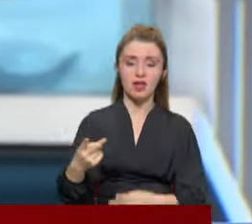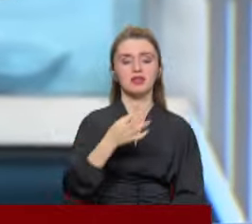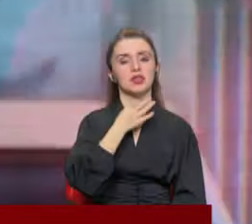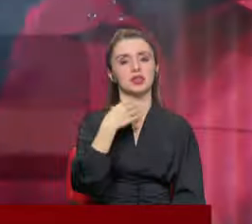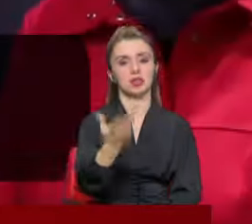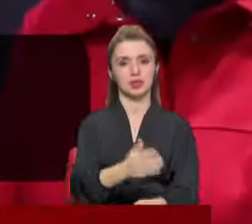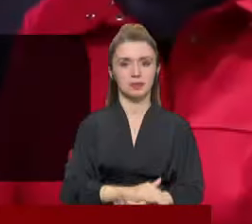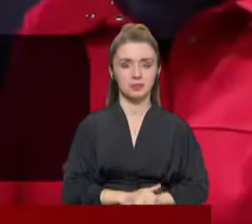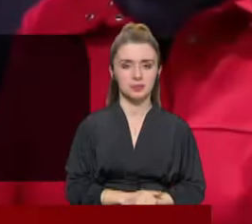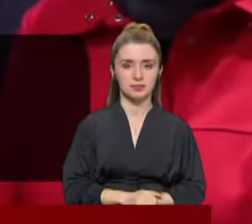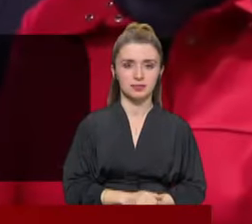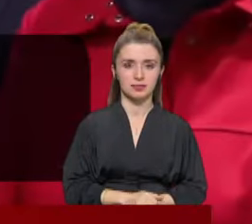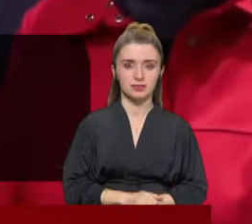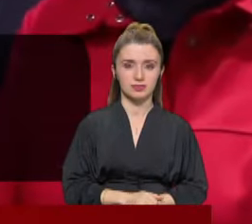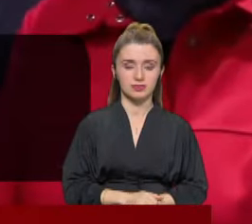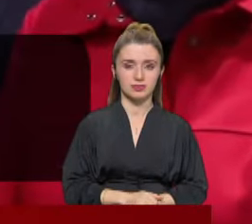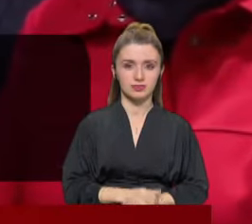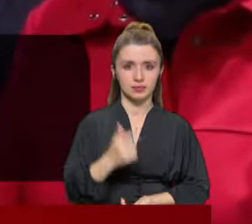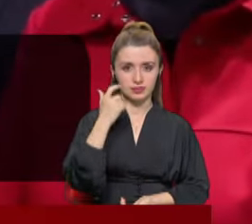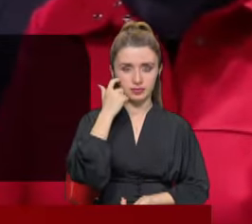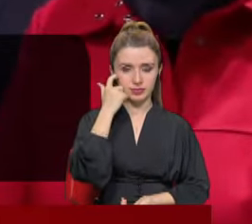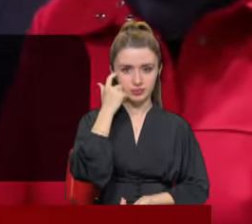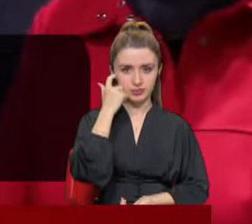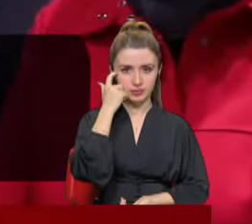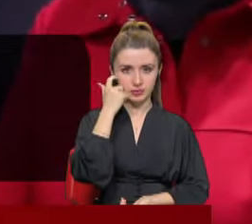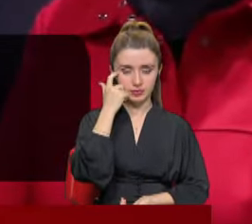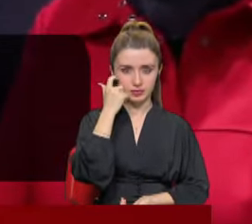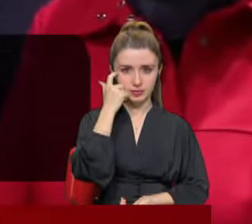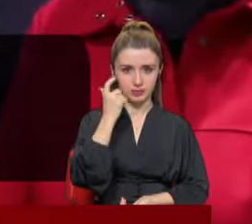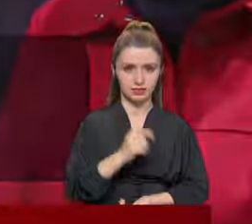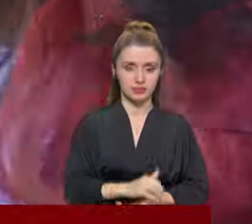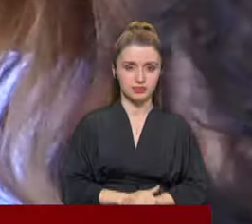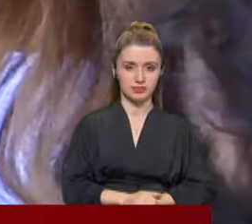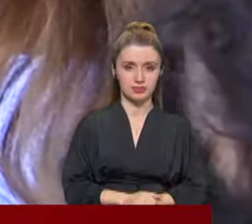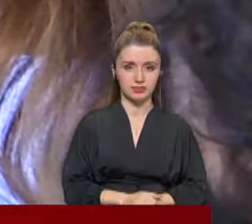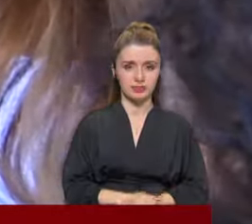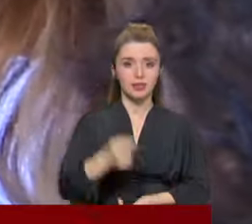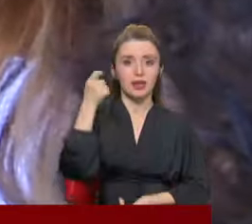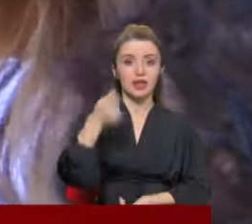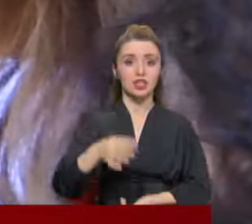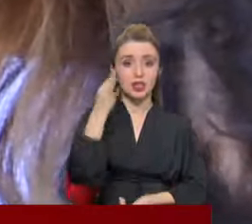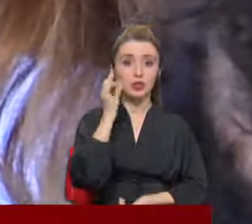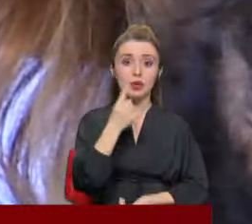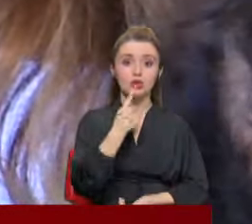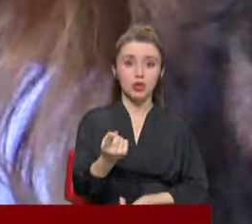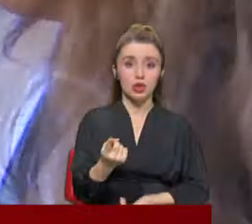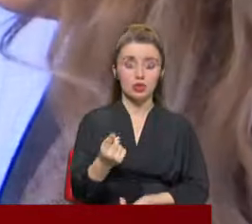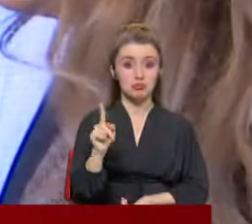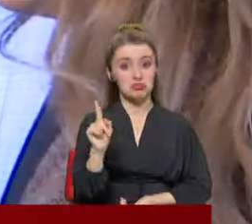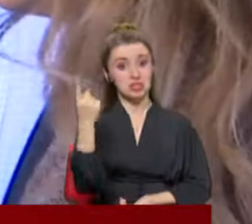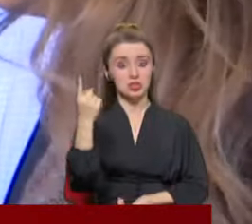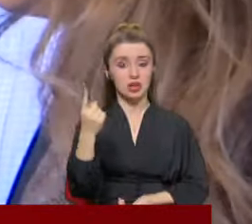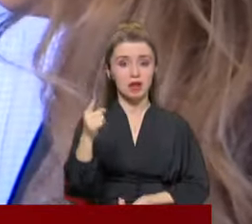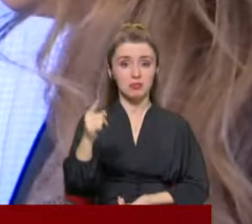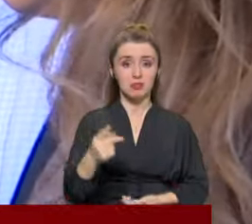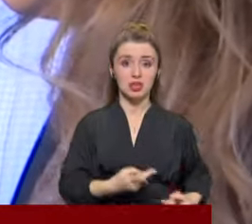teşekkür ediyorum bak. Ben dün Ulaştırma Bakanımızla beraberdim. Kendisine herhangi bir davet yapılmamış. Gerçekten böyle mi söyledi? Vallahi ilginç. Abi